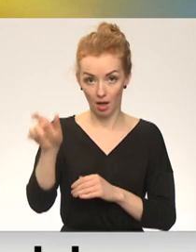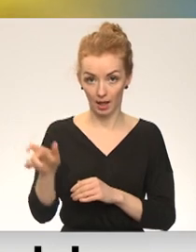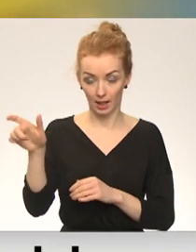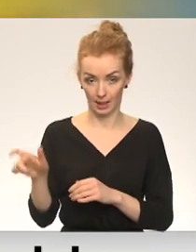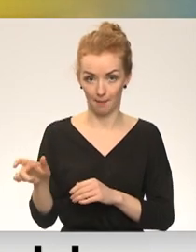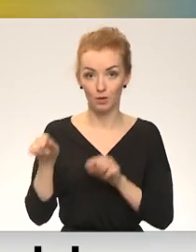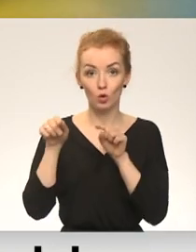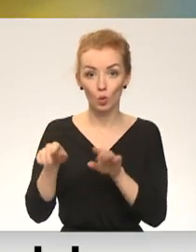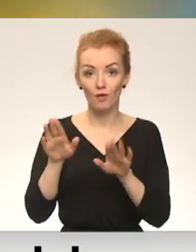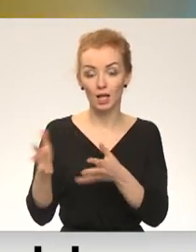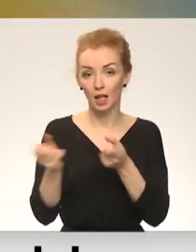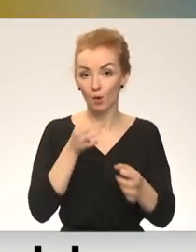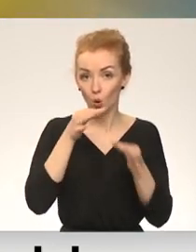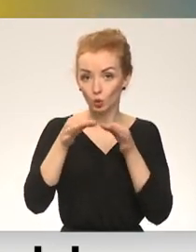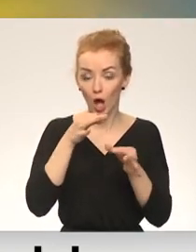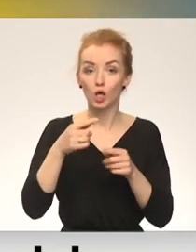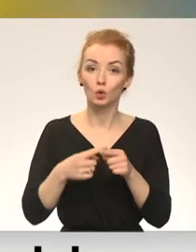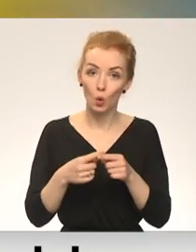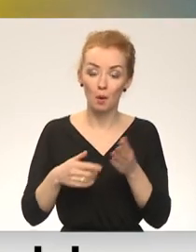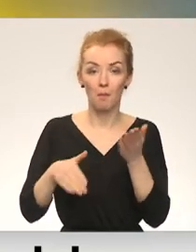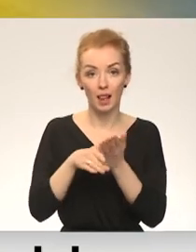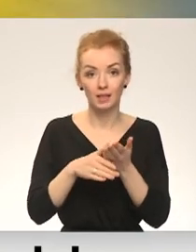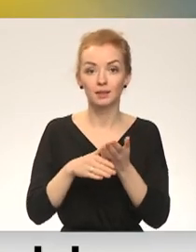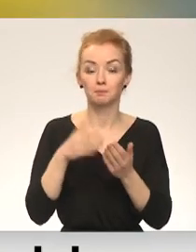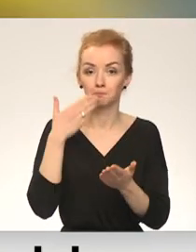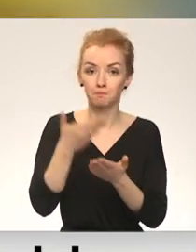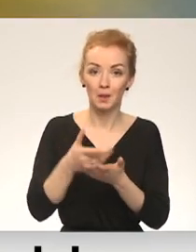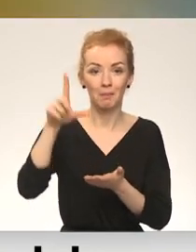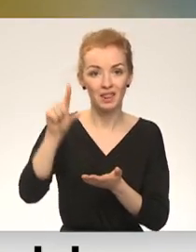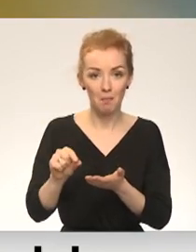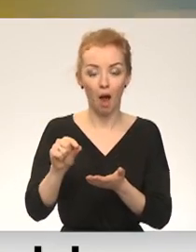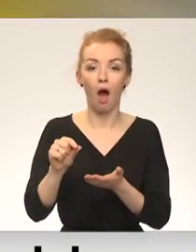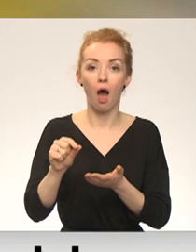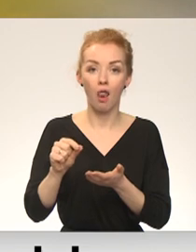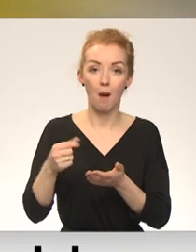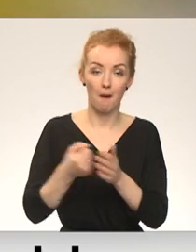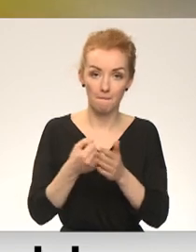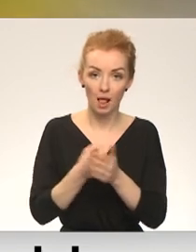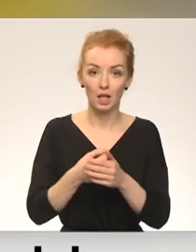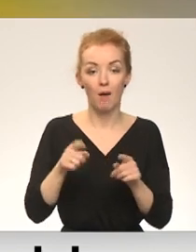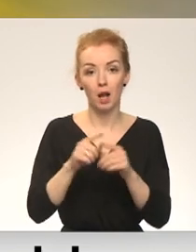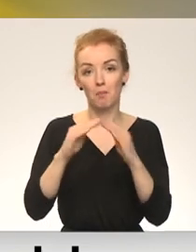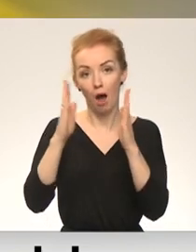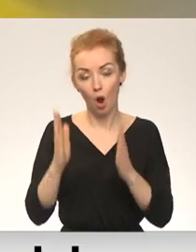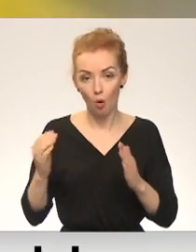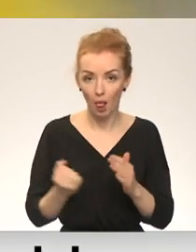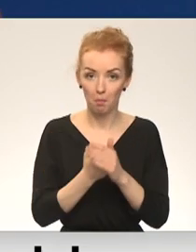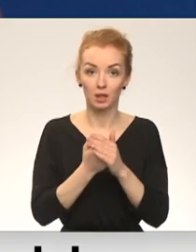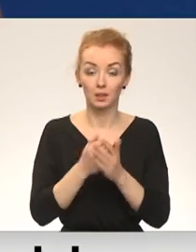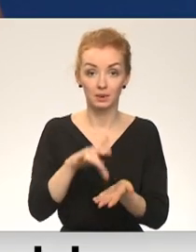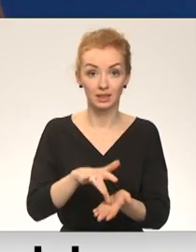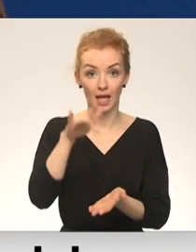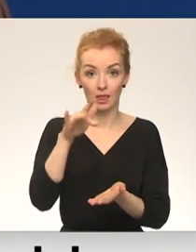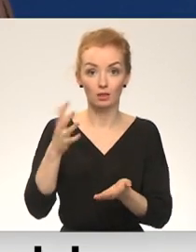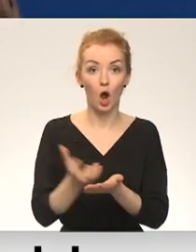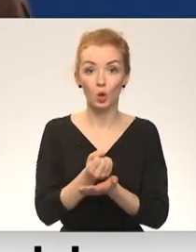būs konsultēt un palīdzēt bēgļiem pieteikties garantētā minimālā ienākuma pabalstam, mājokļu un citiem atbalstiem. Centrs